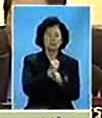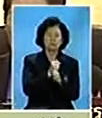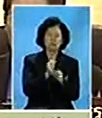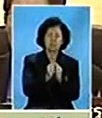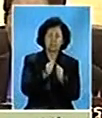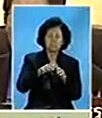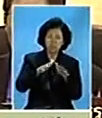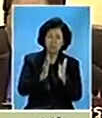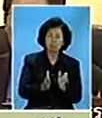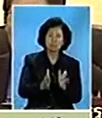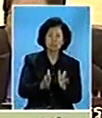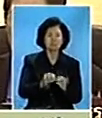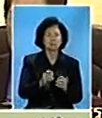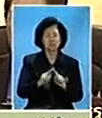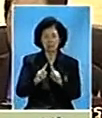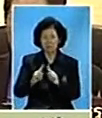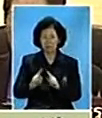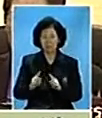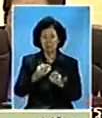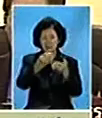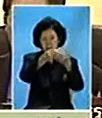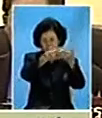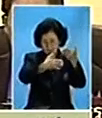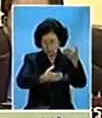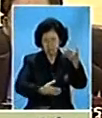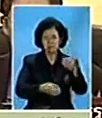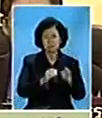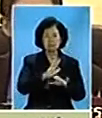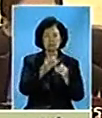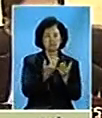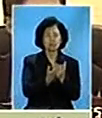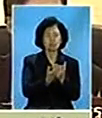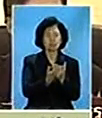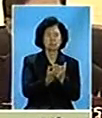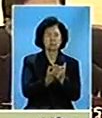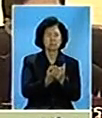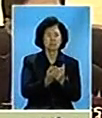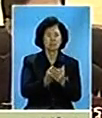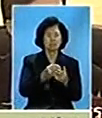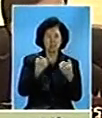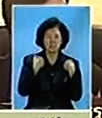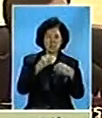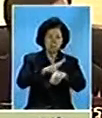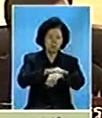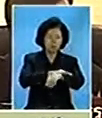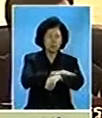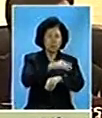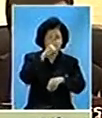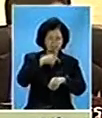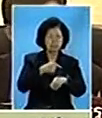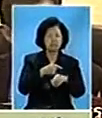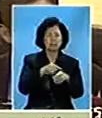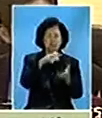มดเนี่ยแล้วก็เรียนทั้งหมดนะเรียนทั้งพุดุงคันไทยนวดไทยพื้นบ้านไทยเนี่ยเรียนหมดนะครับเรียนหม